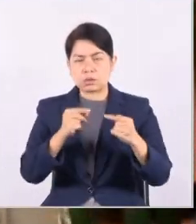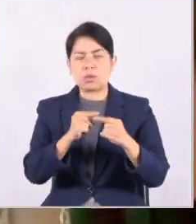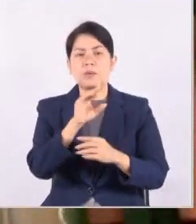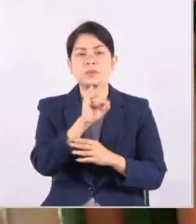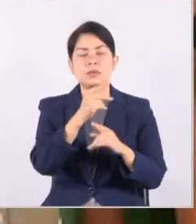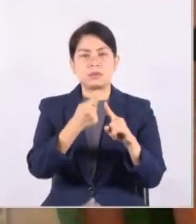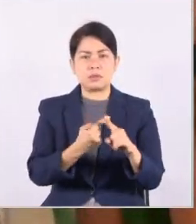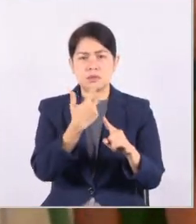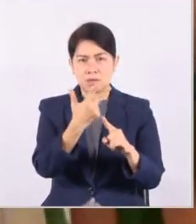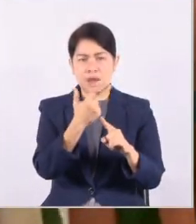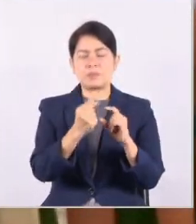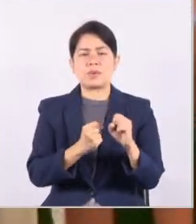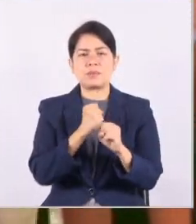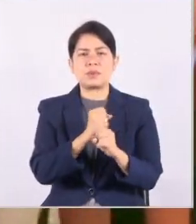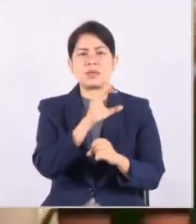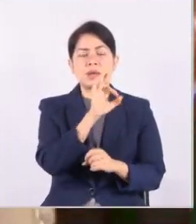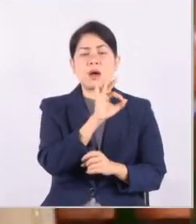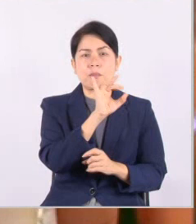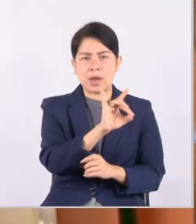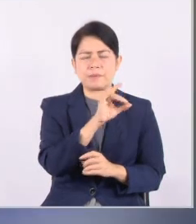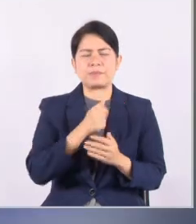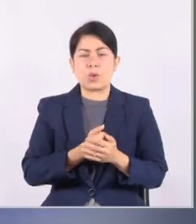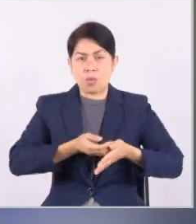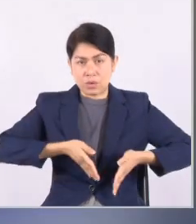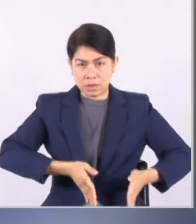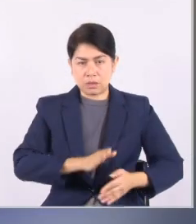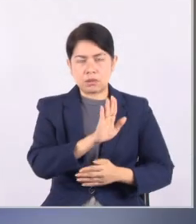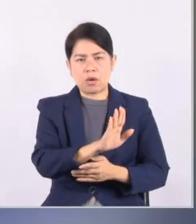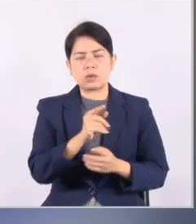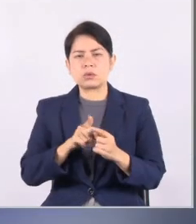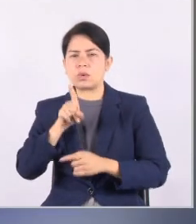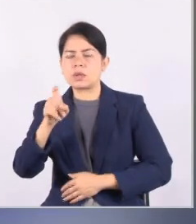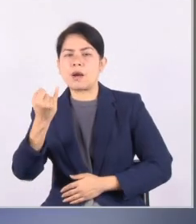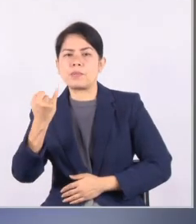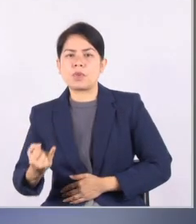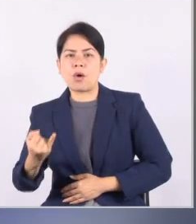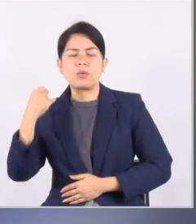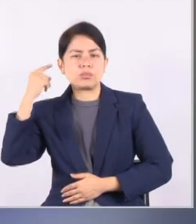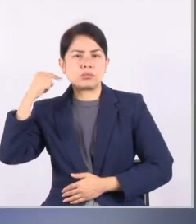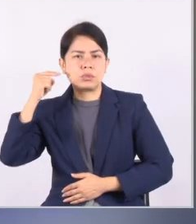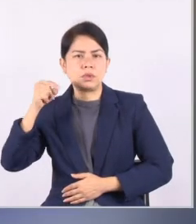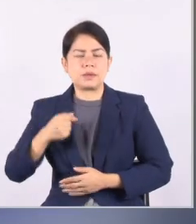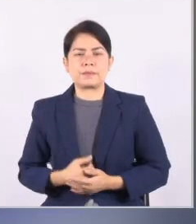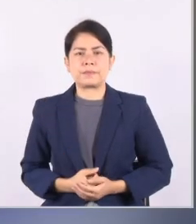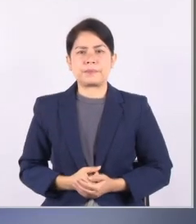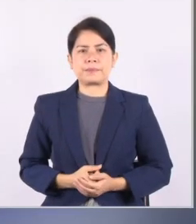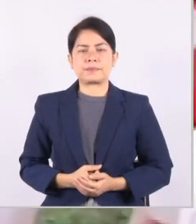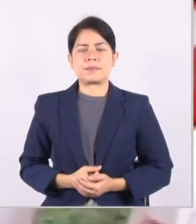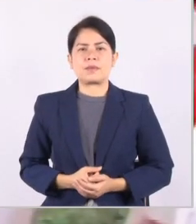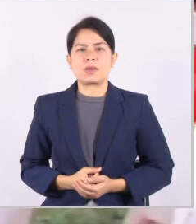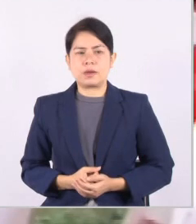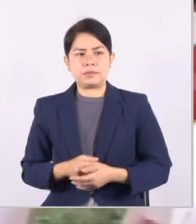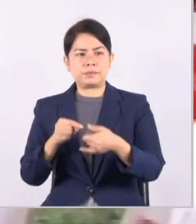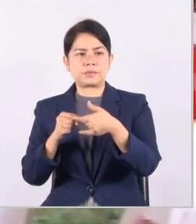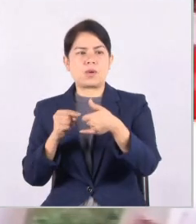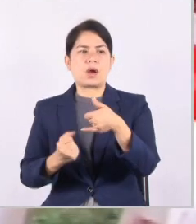คม2498สอบถามไปยังน้องสาวของผู้ตายคือนางณัฐธิยาวงไพศาลสิริกุลอายุ